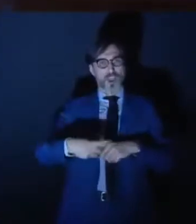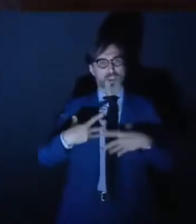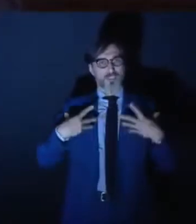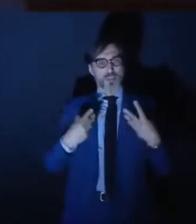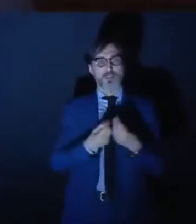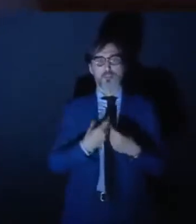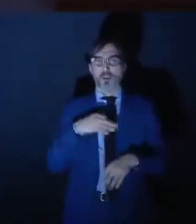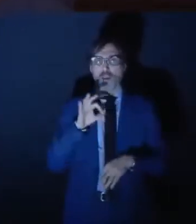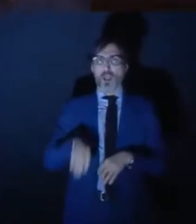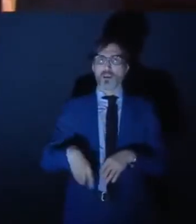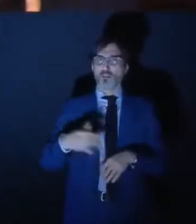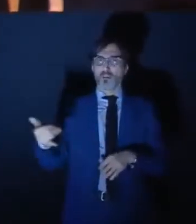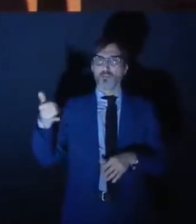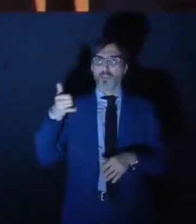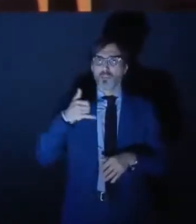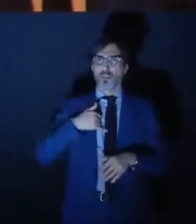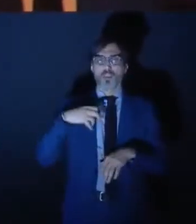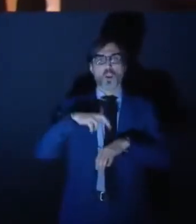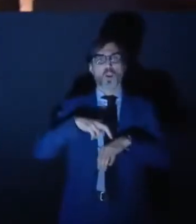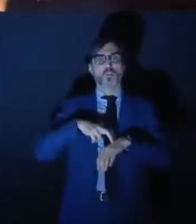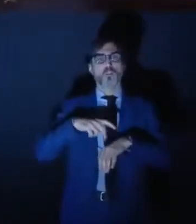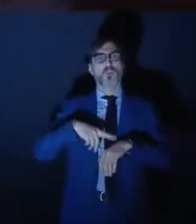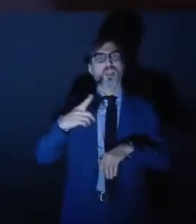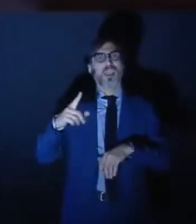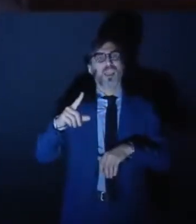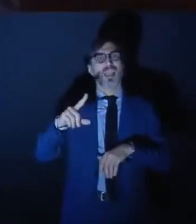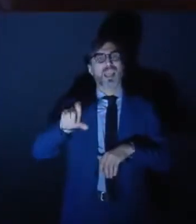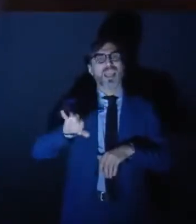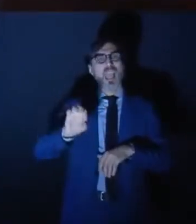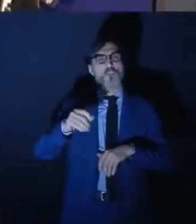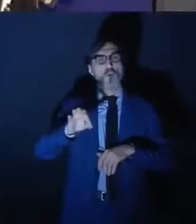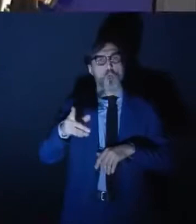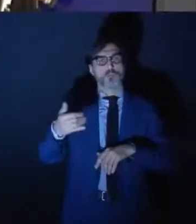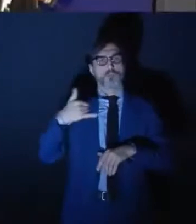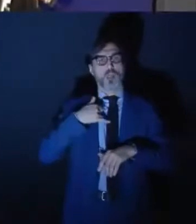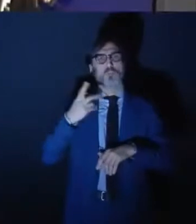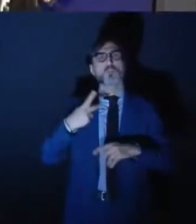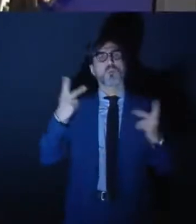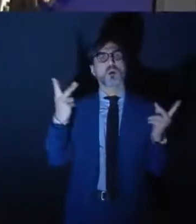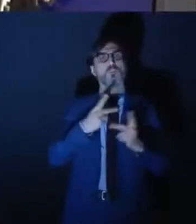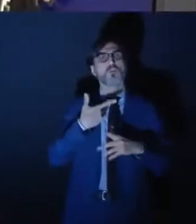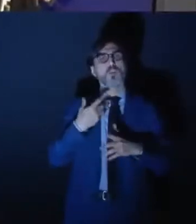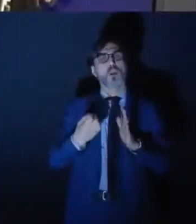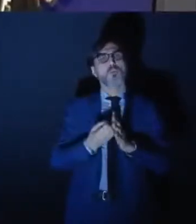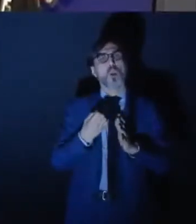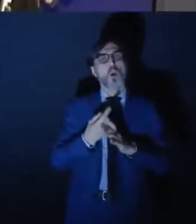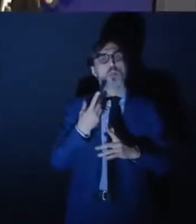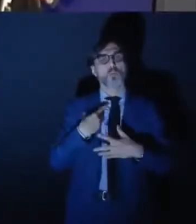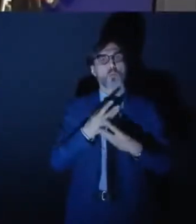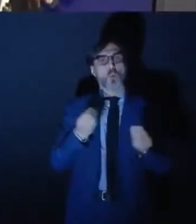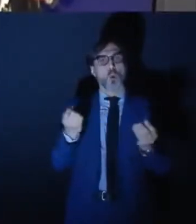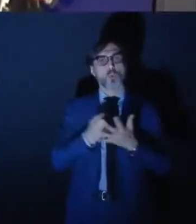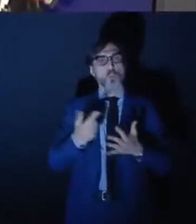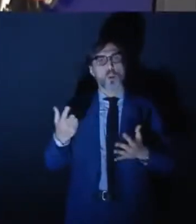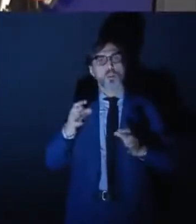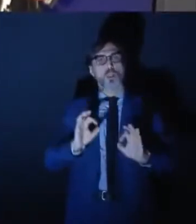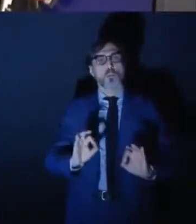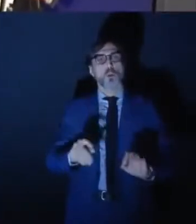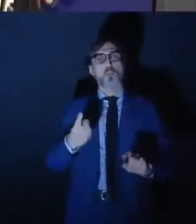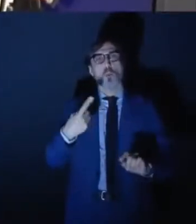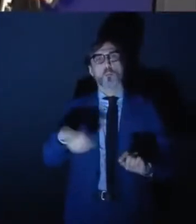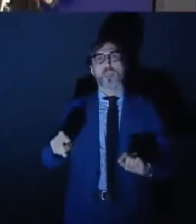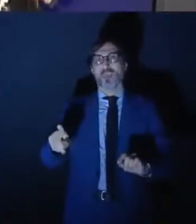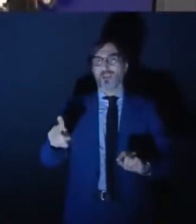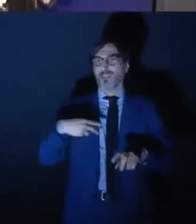che mi arriva una telefonata della dottoressa lia fono che mi dice che in realtà c'era un prodotto molto importante che trattava